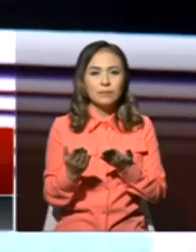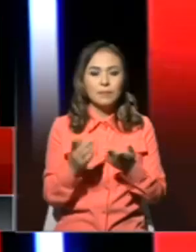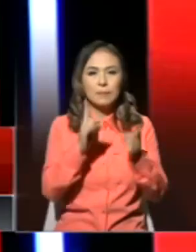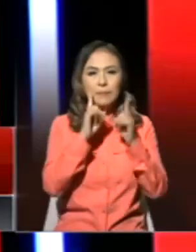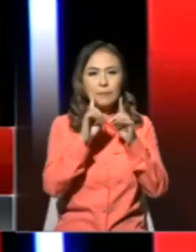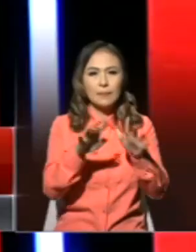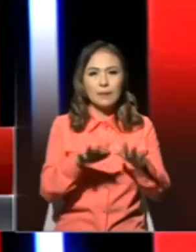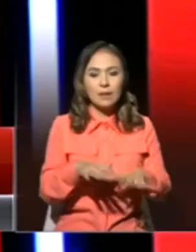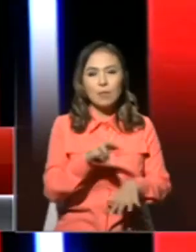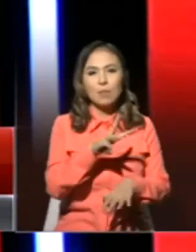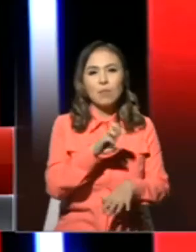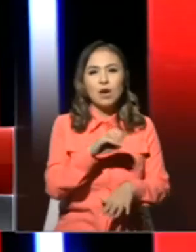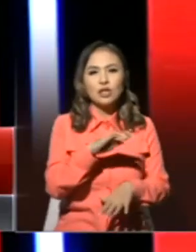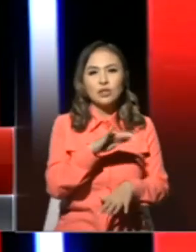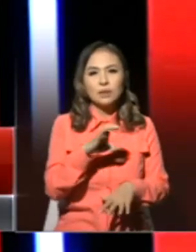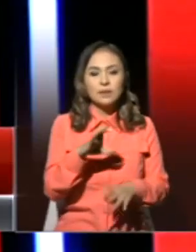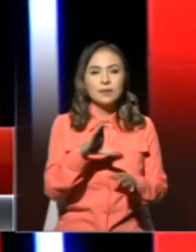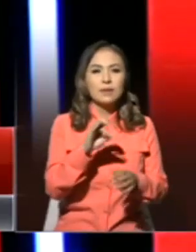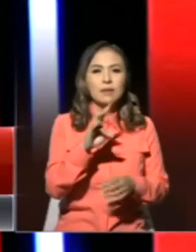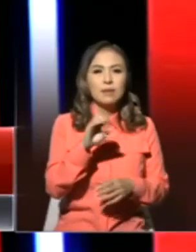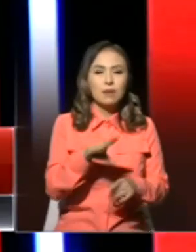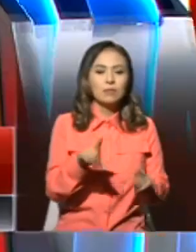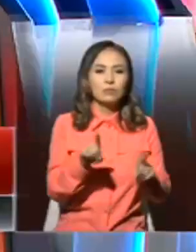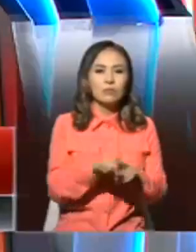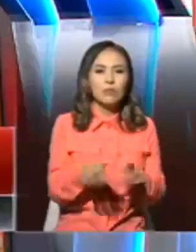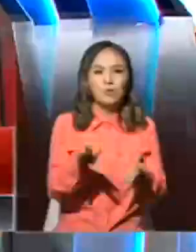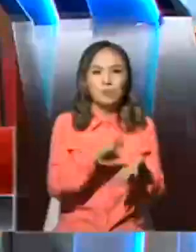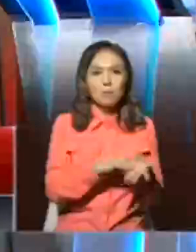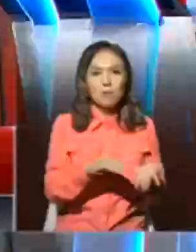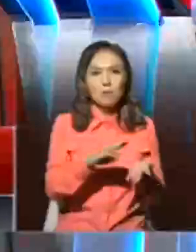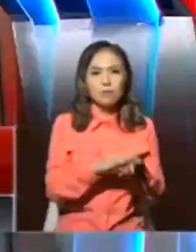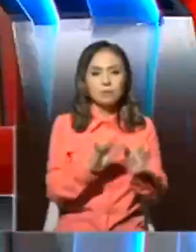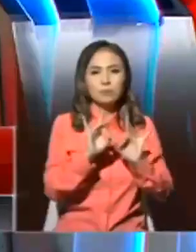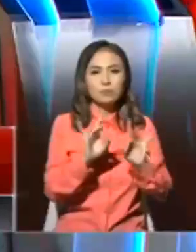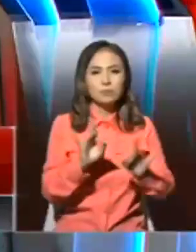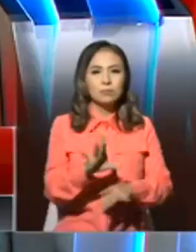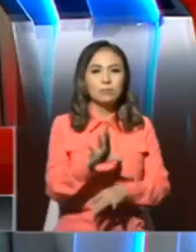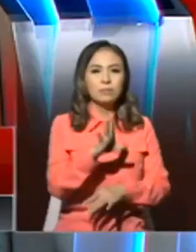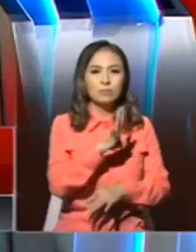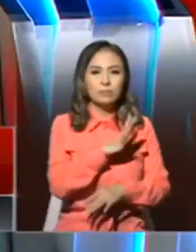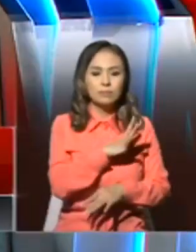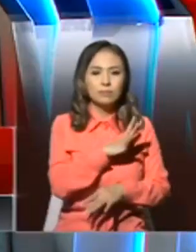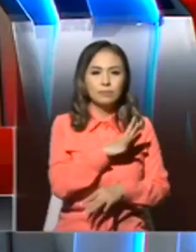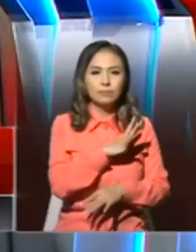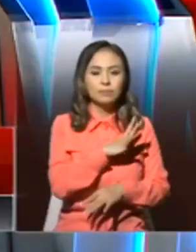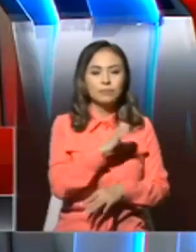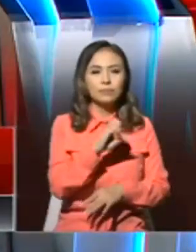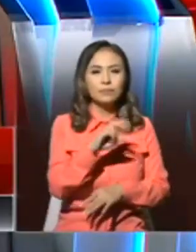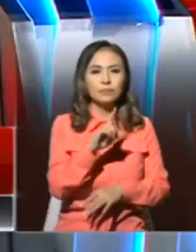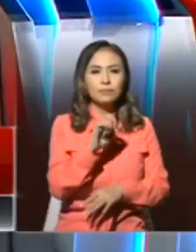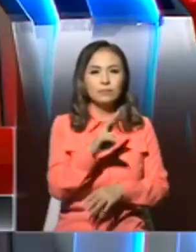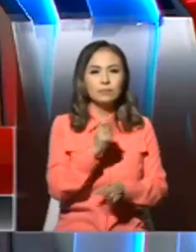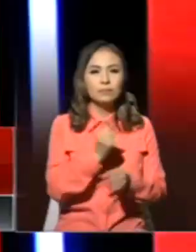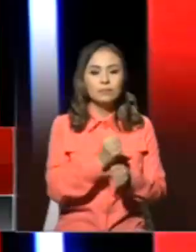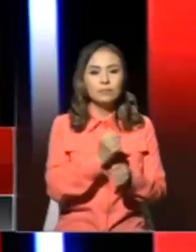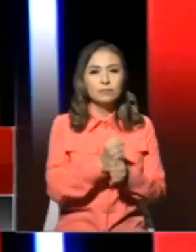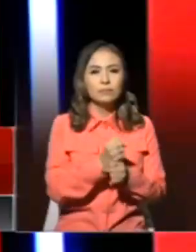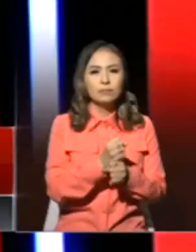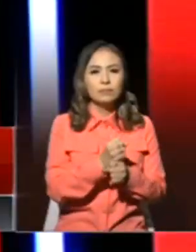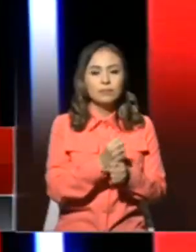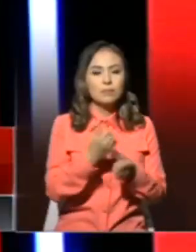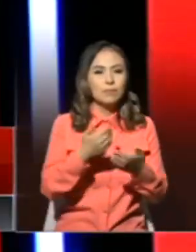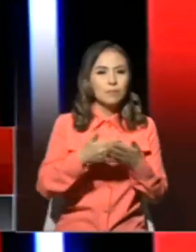Парламент мәжілісінде де, сенатта да бұл мәселе қайта-қайта көтерілді. Мінекей Әлихан Асқанұлының назарларыңызға